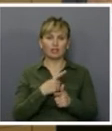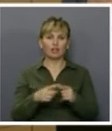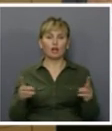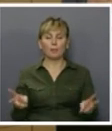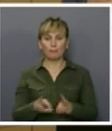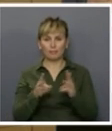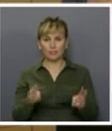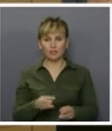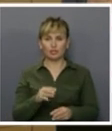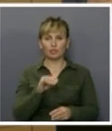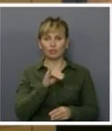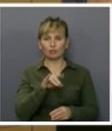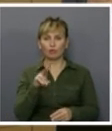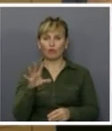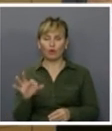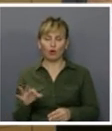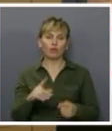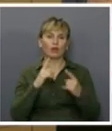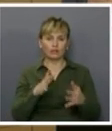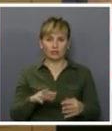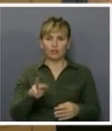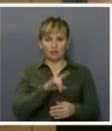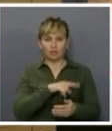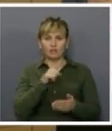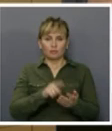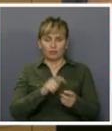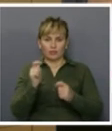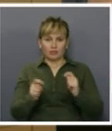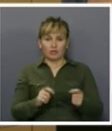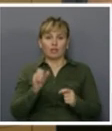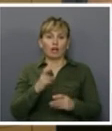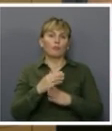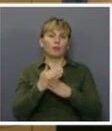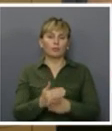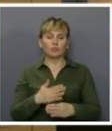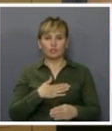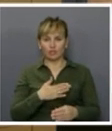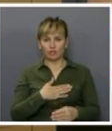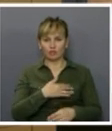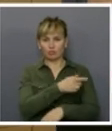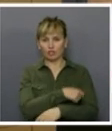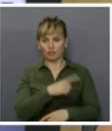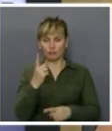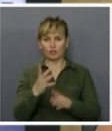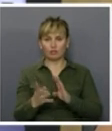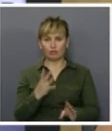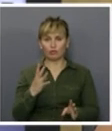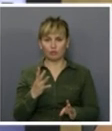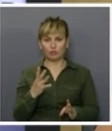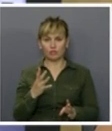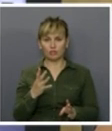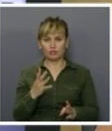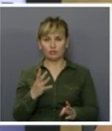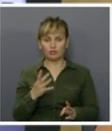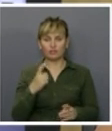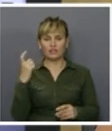в Южно-Казахстанской области, конечно, мы задаемся вопросом, как помочь нашим членам в первую очередь, то есть непосредственно,